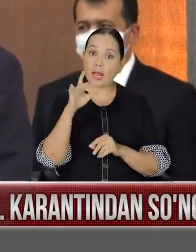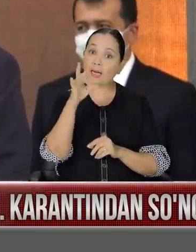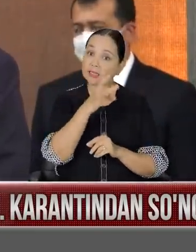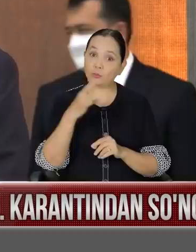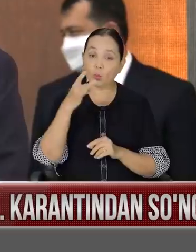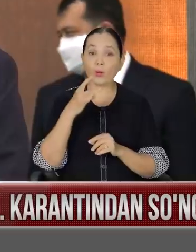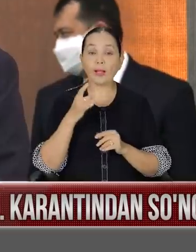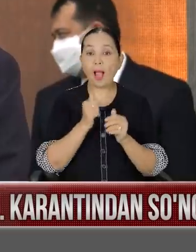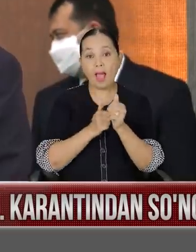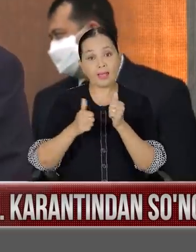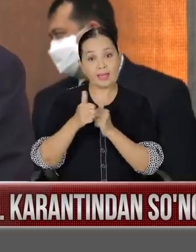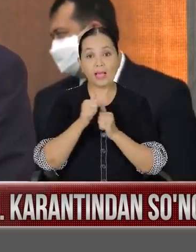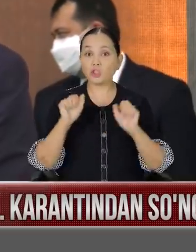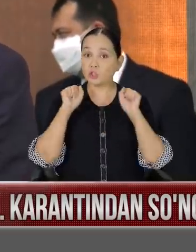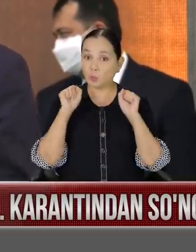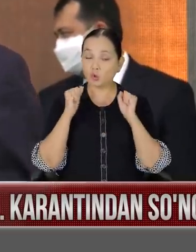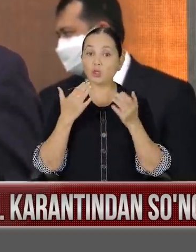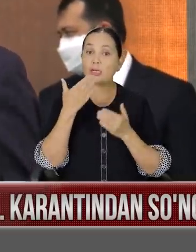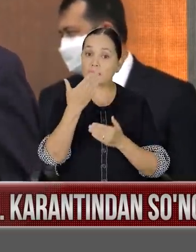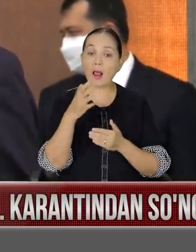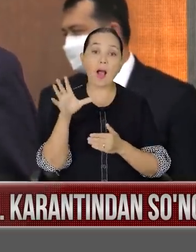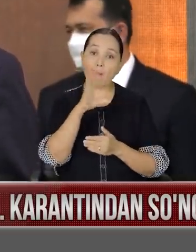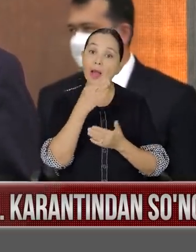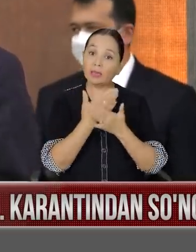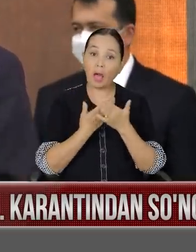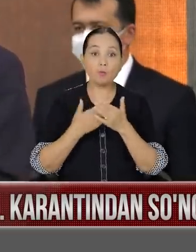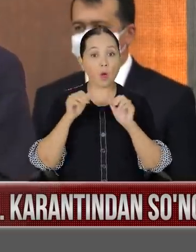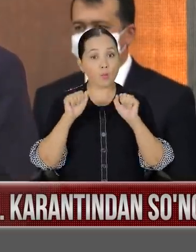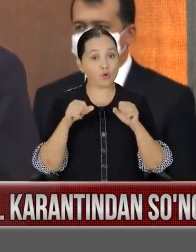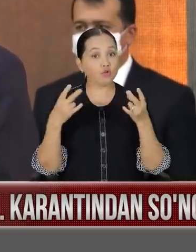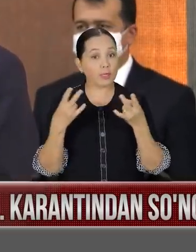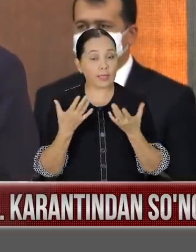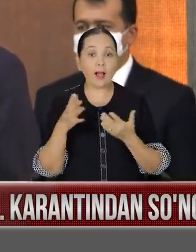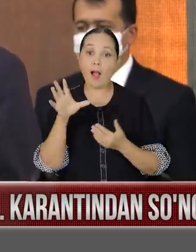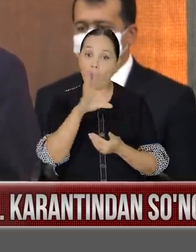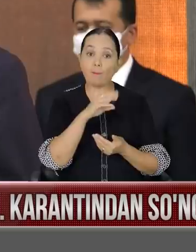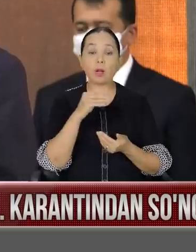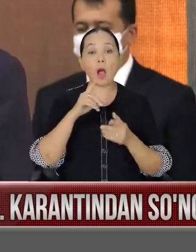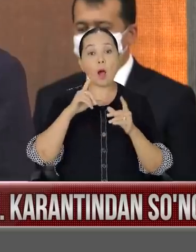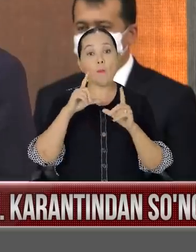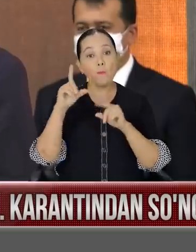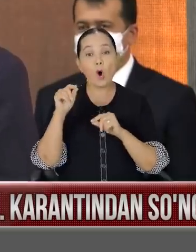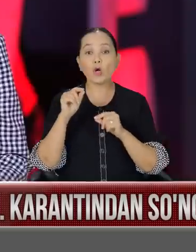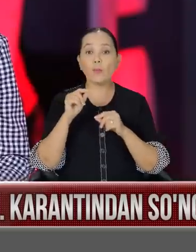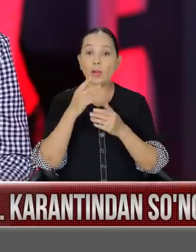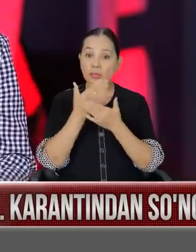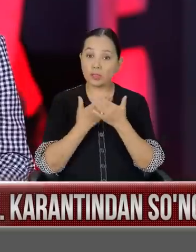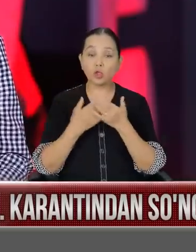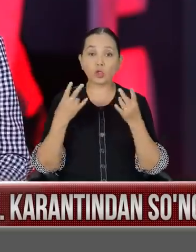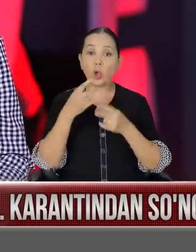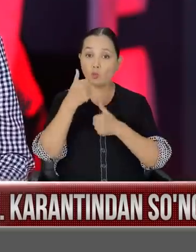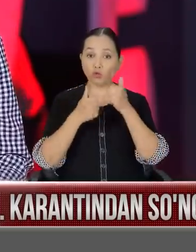eng yetakchi sportchilarsizlar. Bu degani nima? Mana sizlar hammaga namuna bo'lishingiz kerak. Hammaga borib targ'ibot qilishingiz kerak.